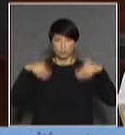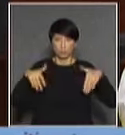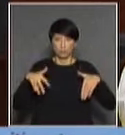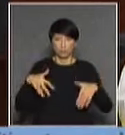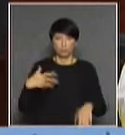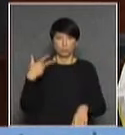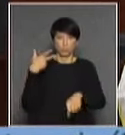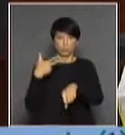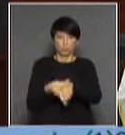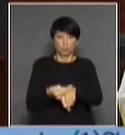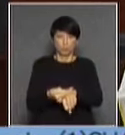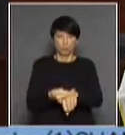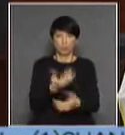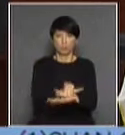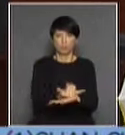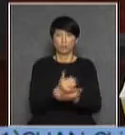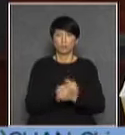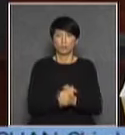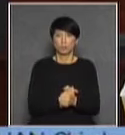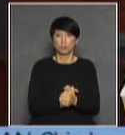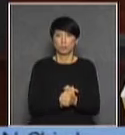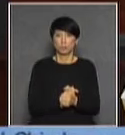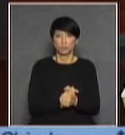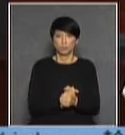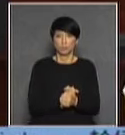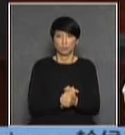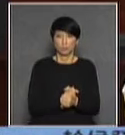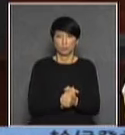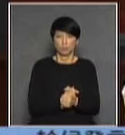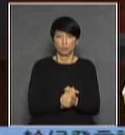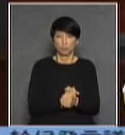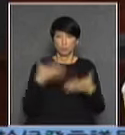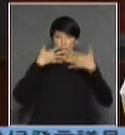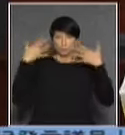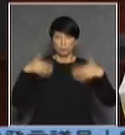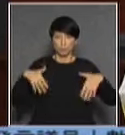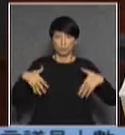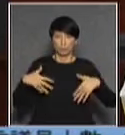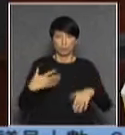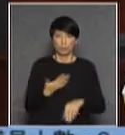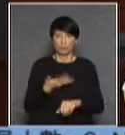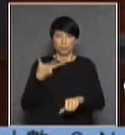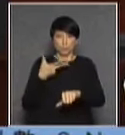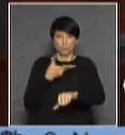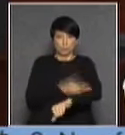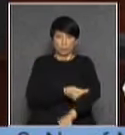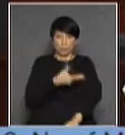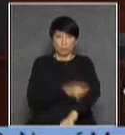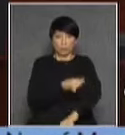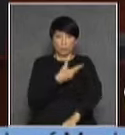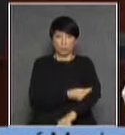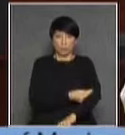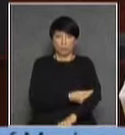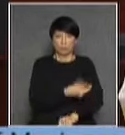如果以人口比例嚟講咧，香港隨時成為呢個嘅毀滅貓狗之都，啊，以前就殺雞啦，係